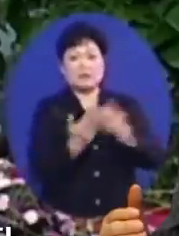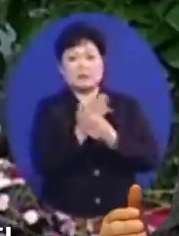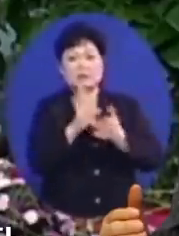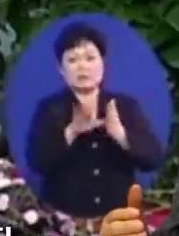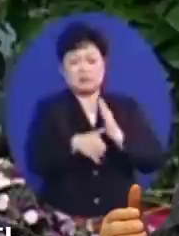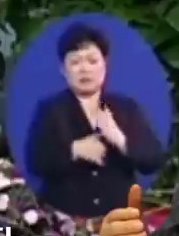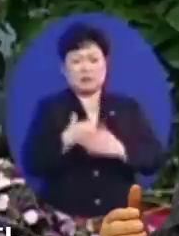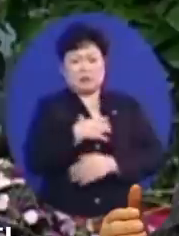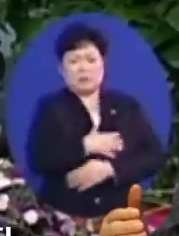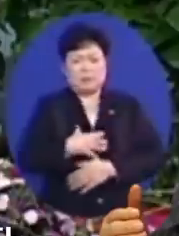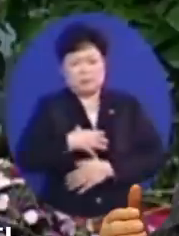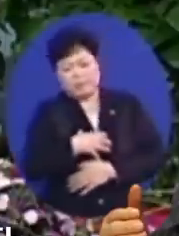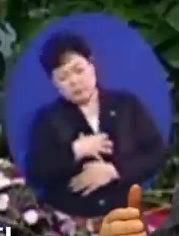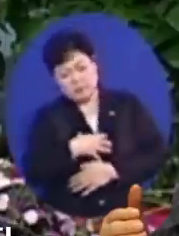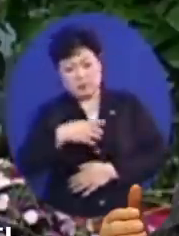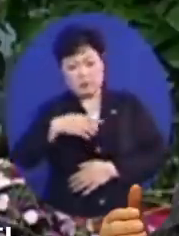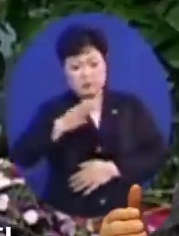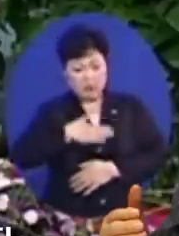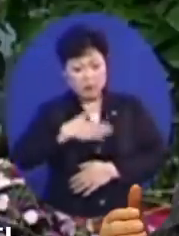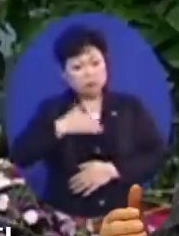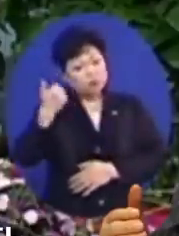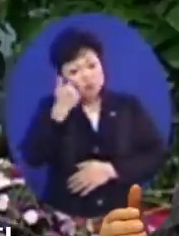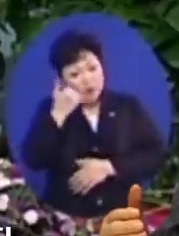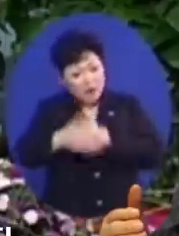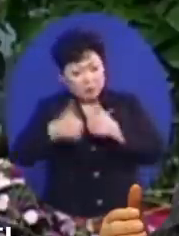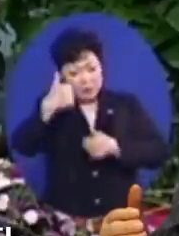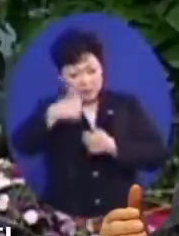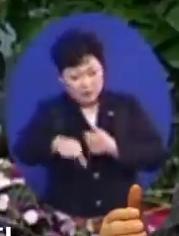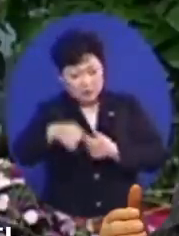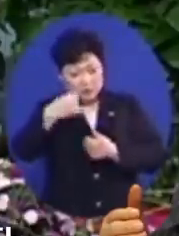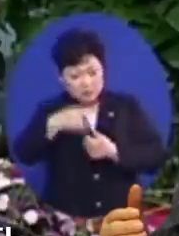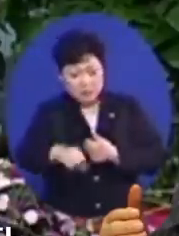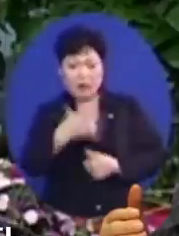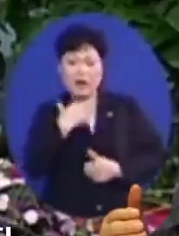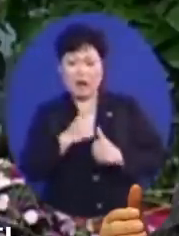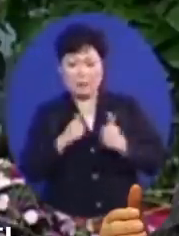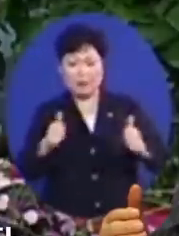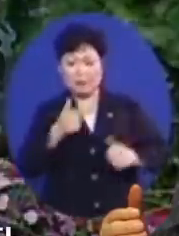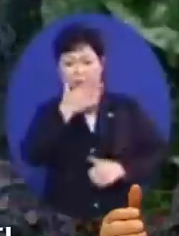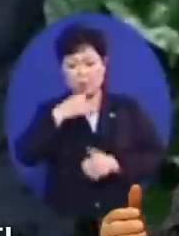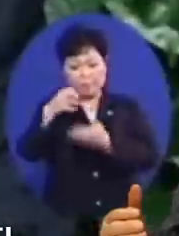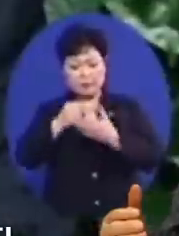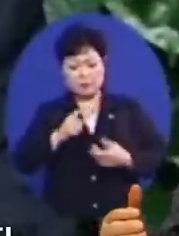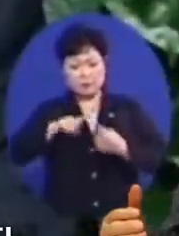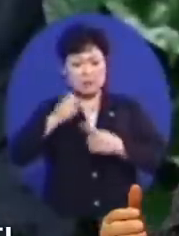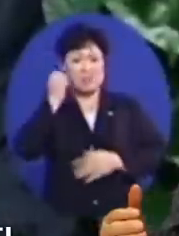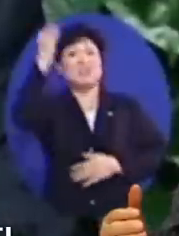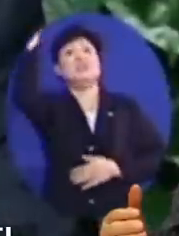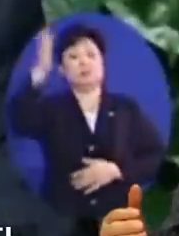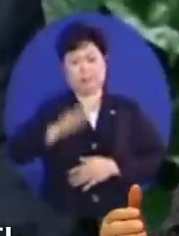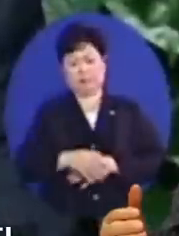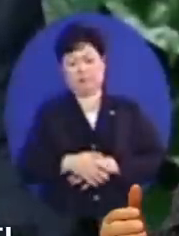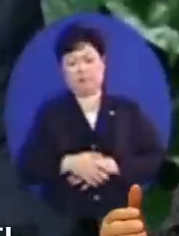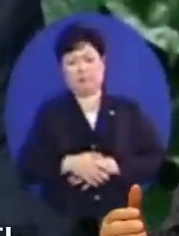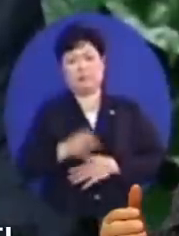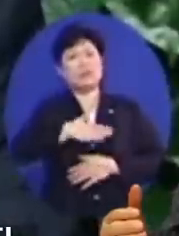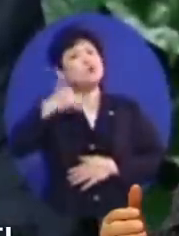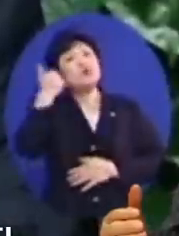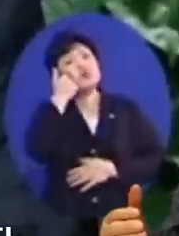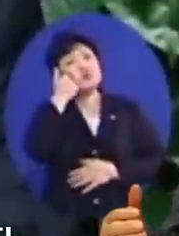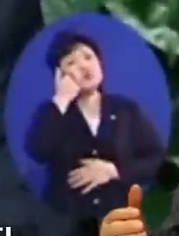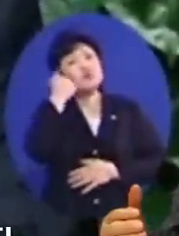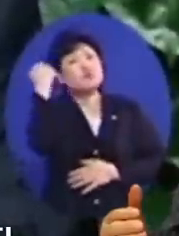염려와 두려움에 휩싸여 자신이 하나님의 자녀로 아브라함의 복을 받았다는 것을 잊어버리는 것입니다. 내가 누구냐?